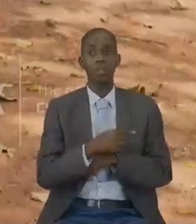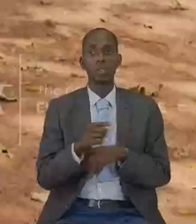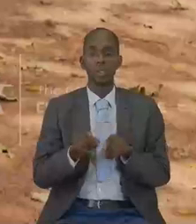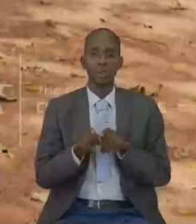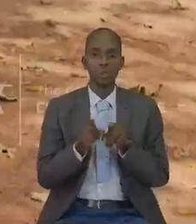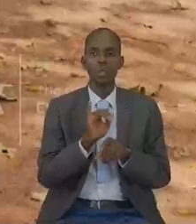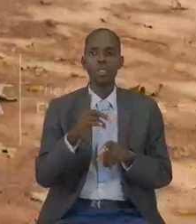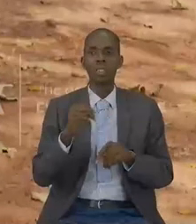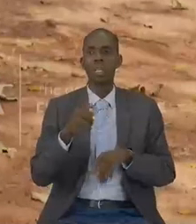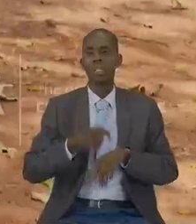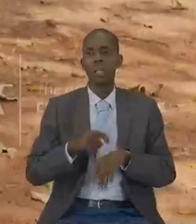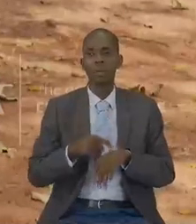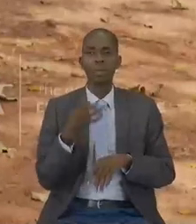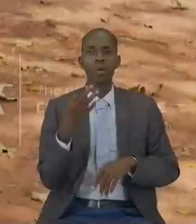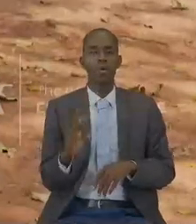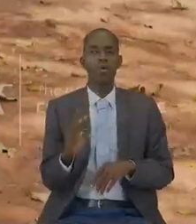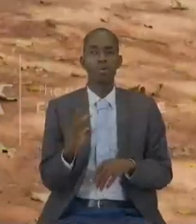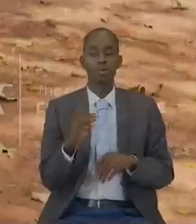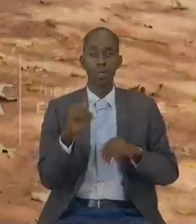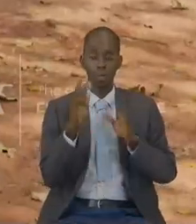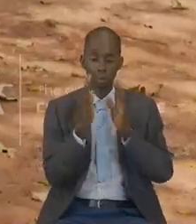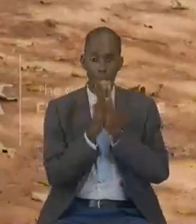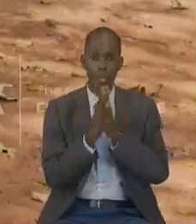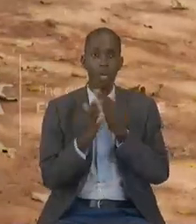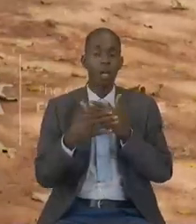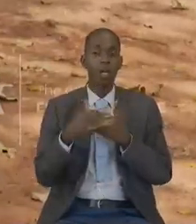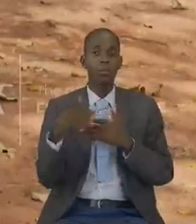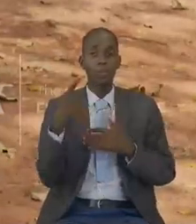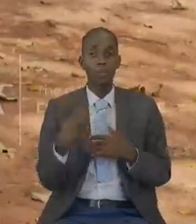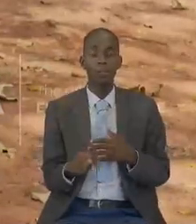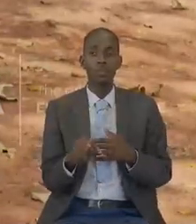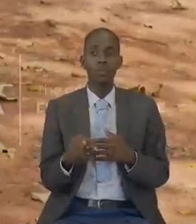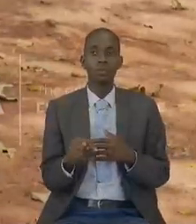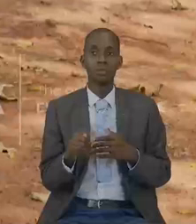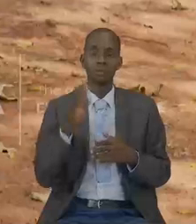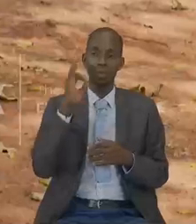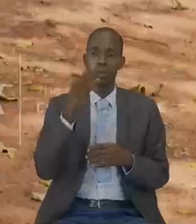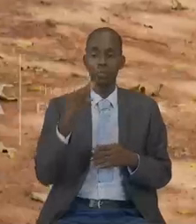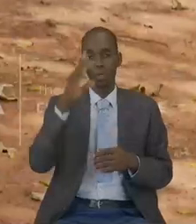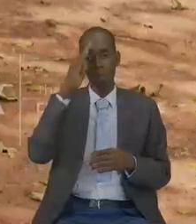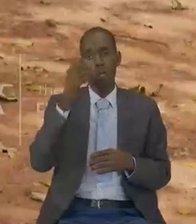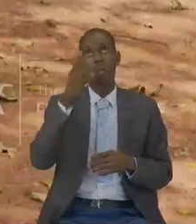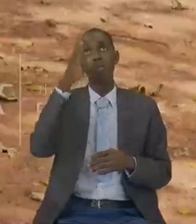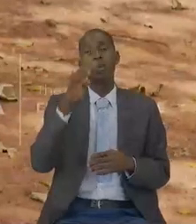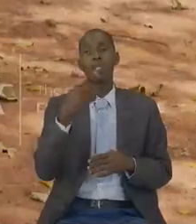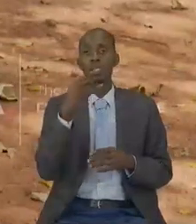jour, au cours de la prière, après la prédication de l'homme de Dieu, on nous a demandé de